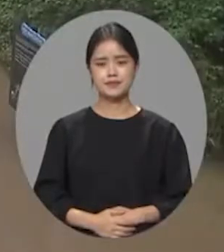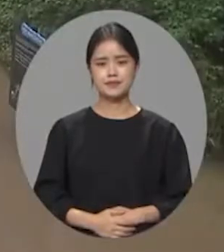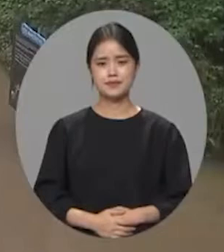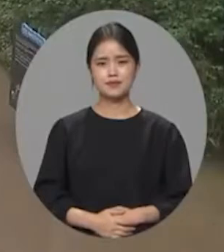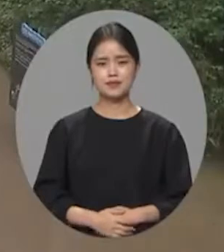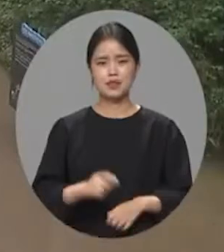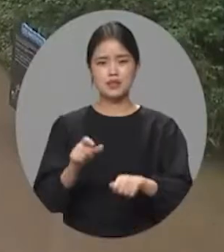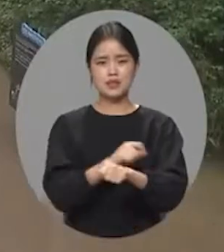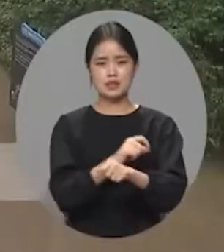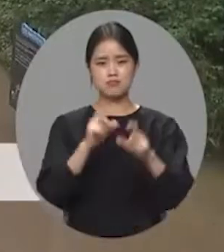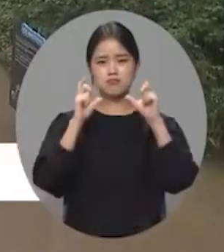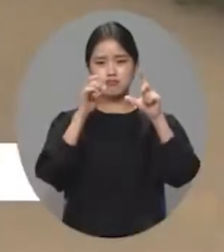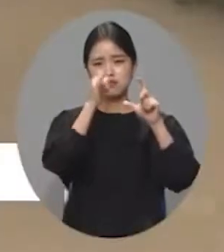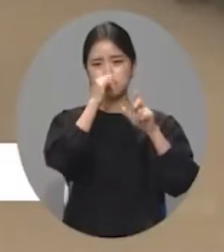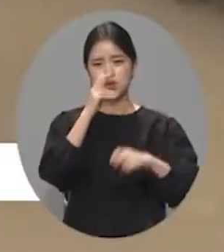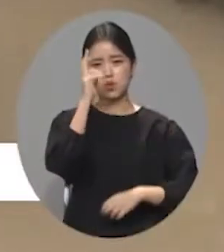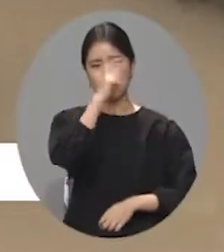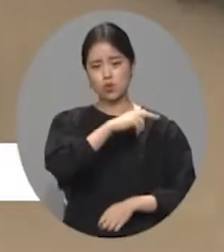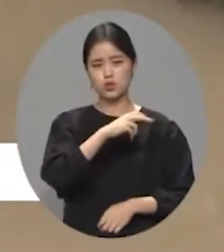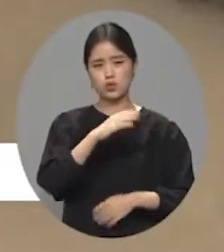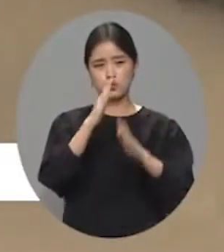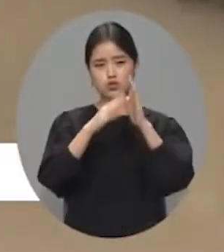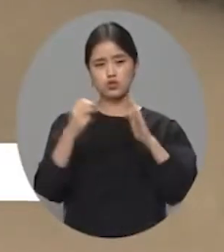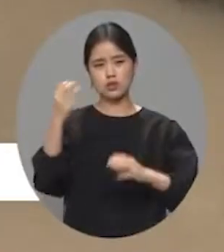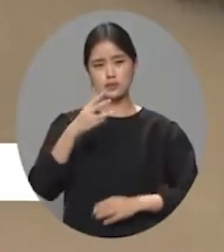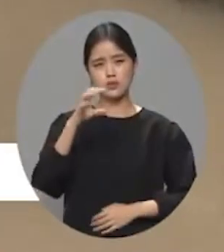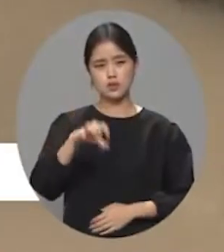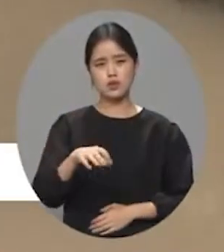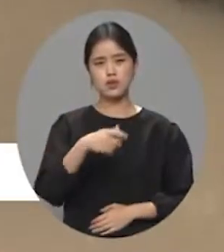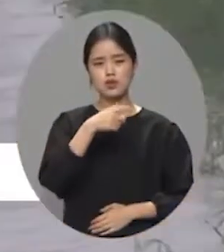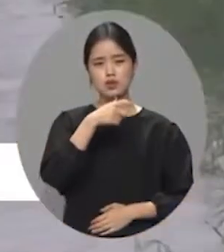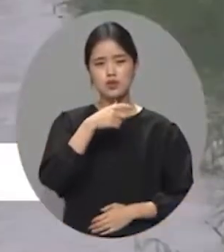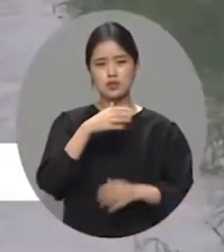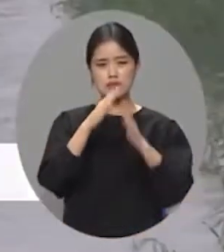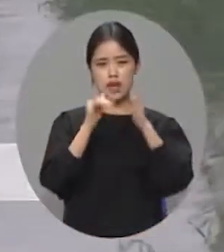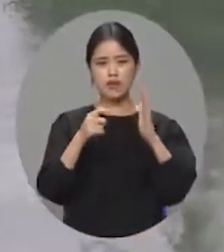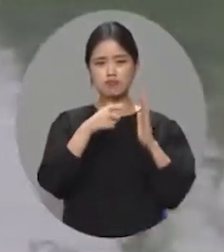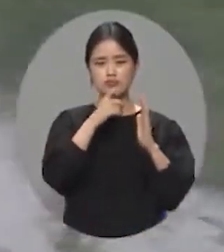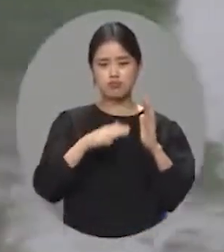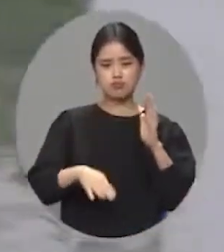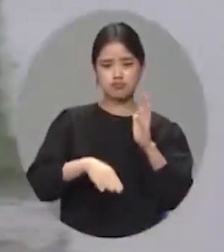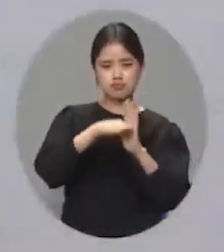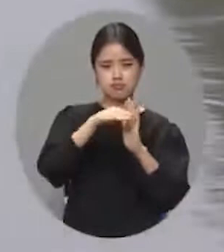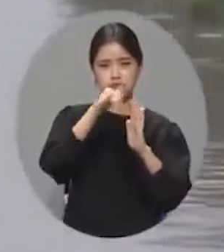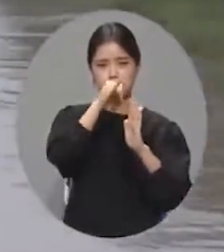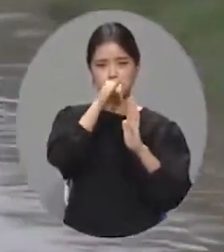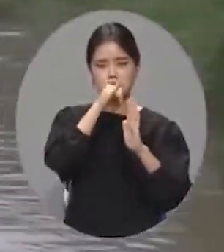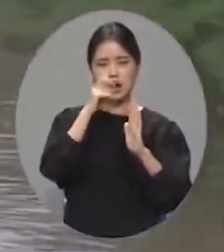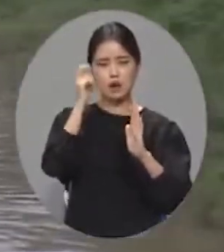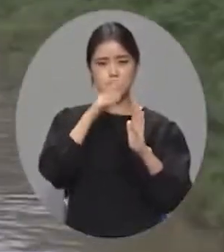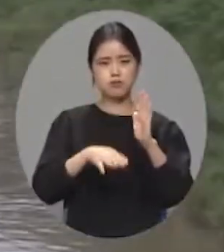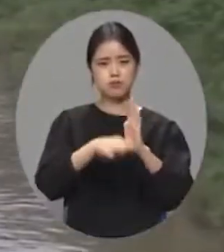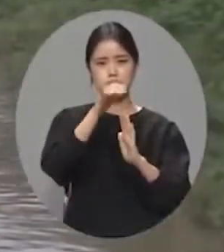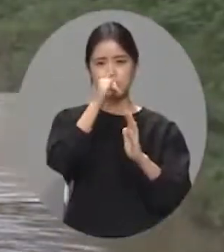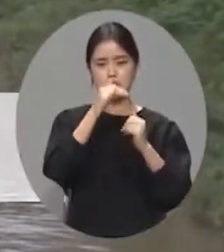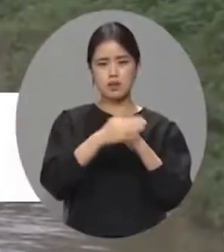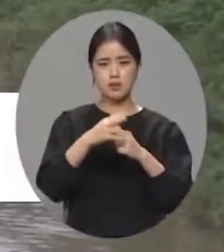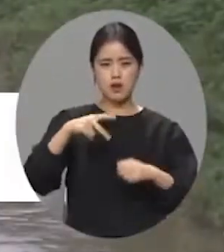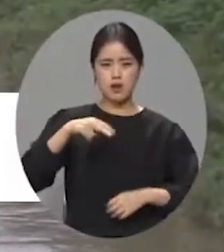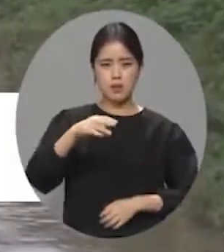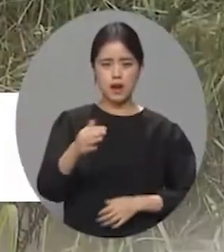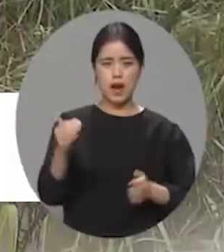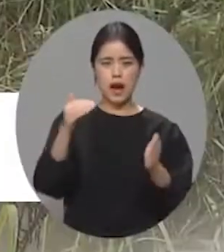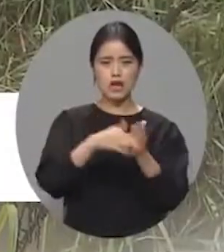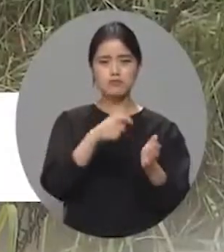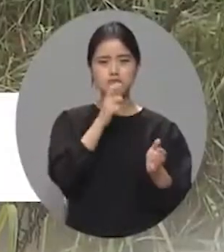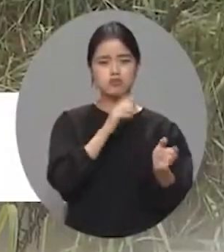호우경보가 내려졌던 오전 전주 삼천. 사람 무릎 깊이였던 하천이 순식간에 불어나 산책로까지